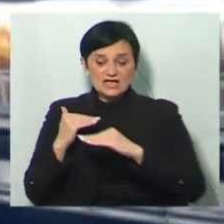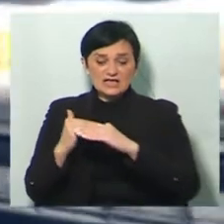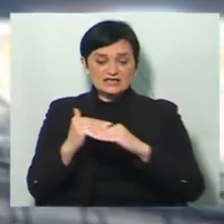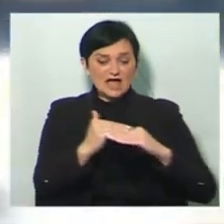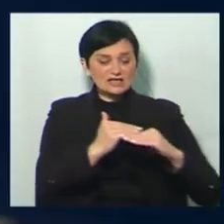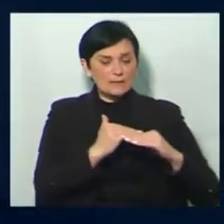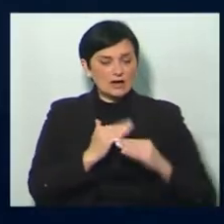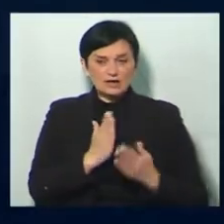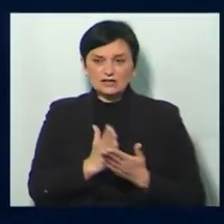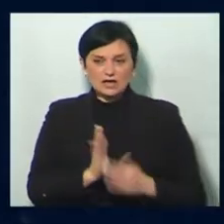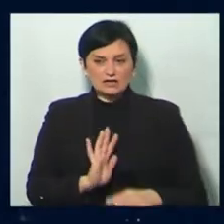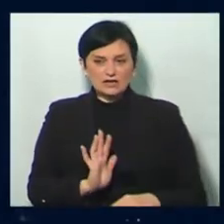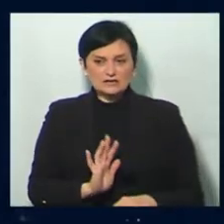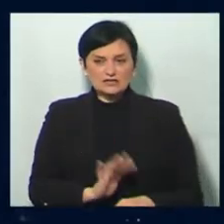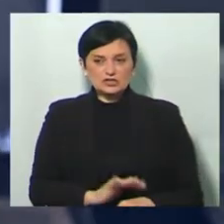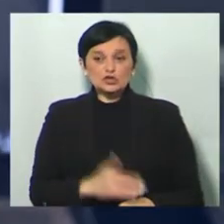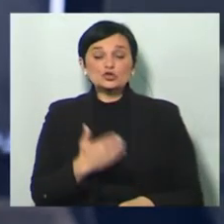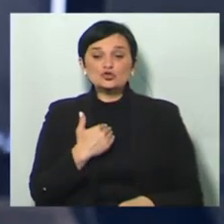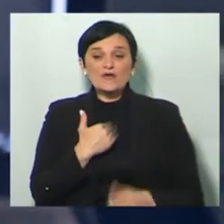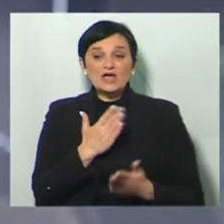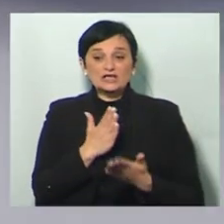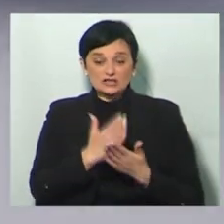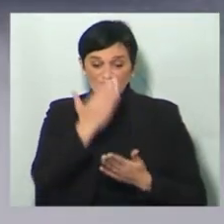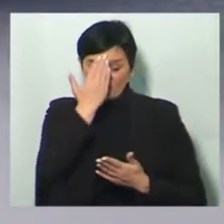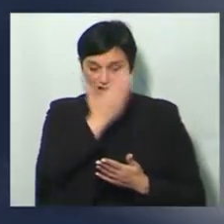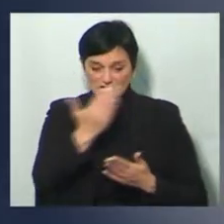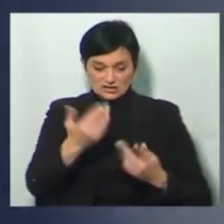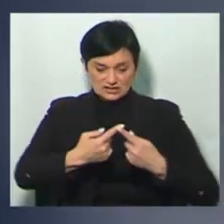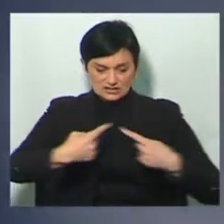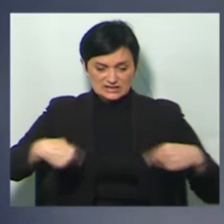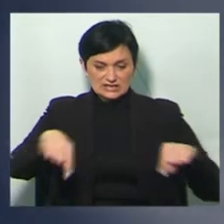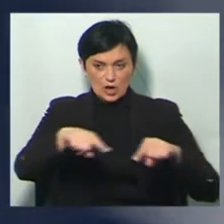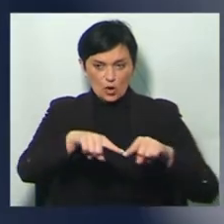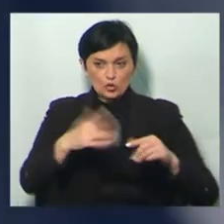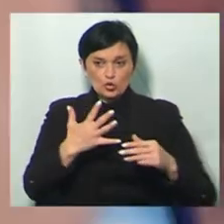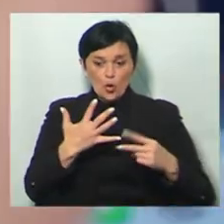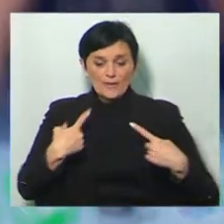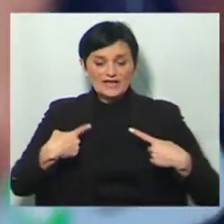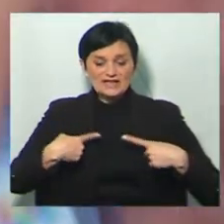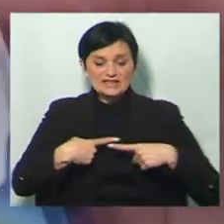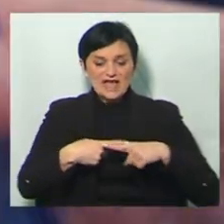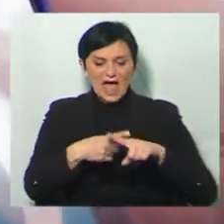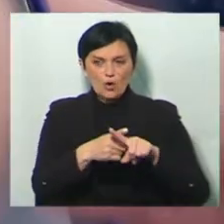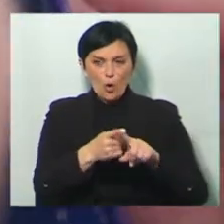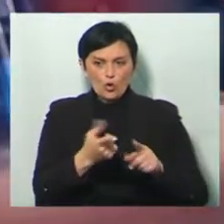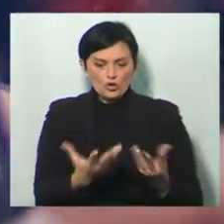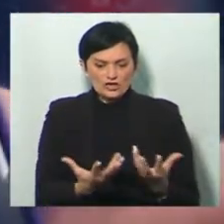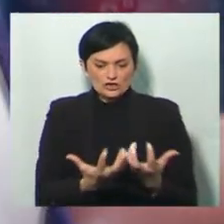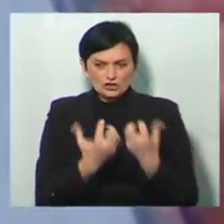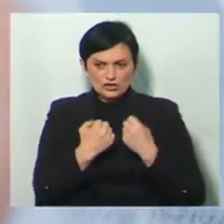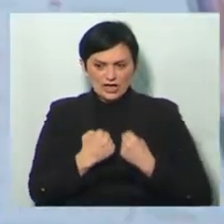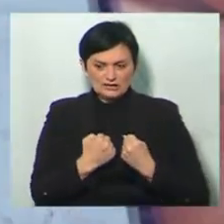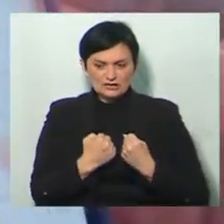არის. ჩვენ ვართ საზოგადოება, რომელიც ტექნოლოგიებმა შთანთქა.